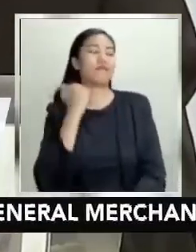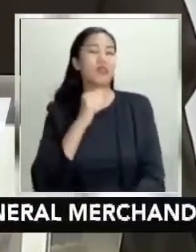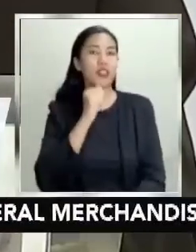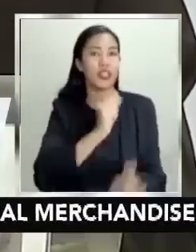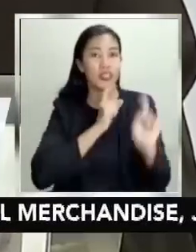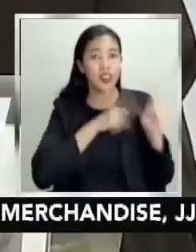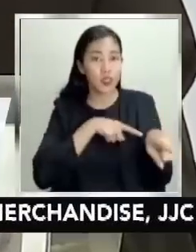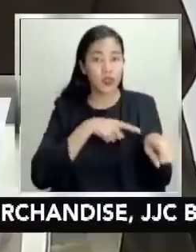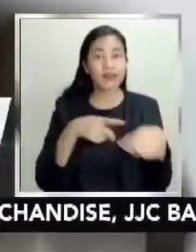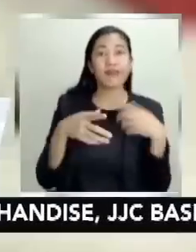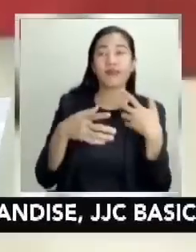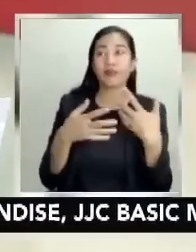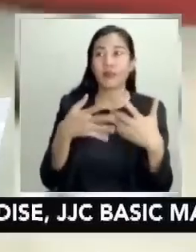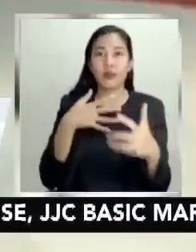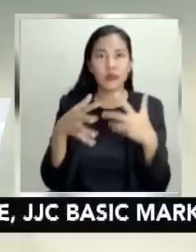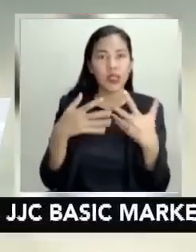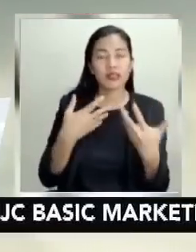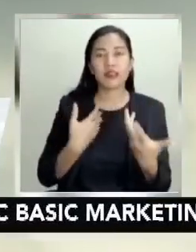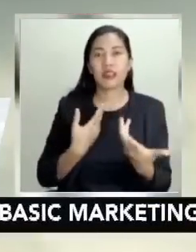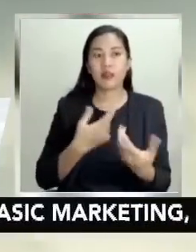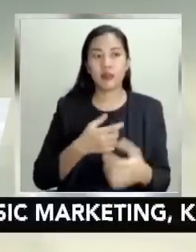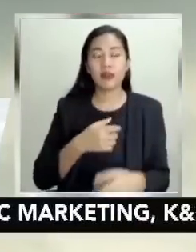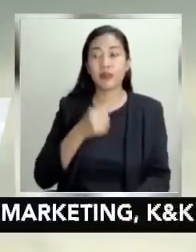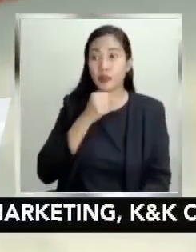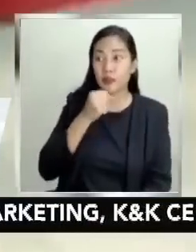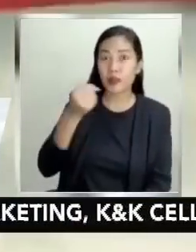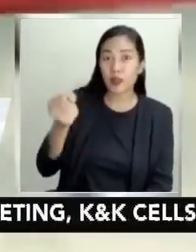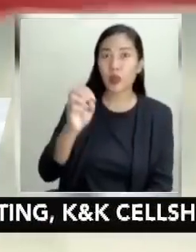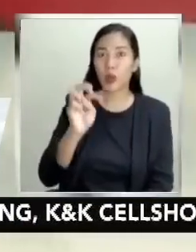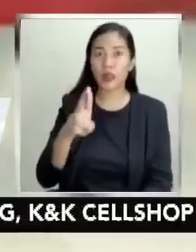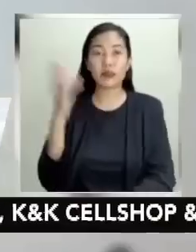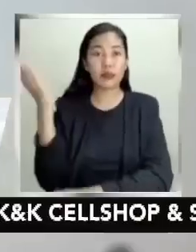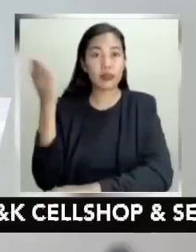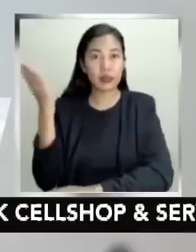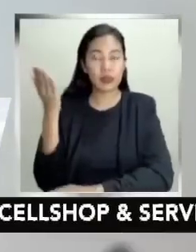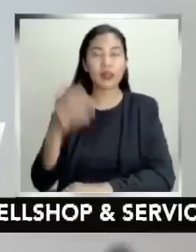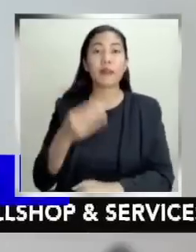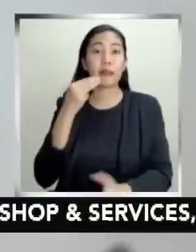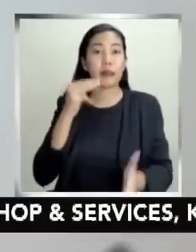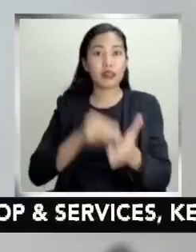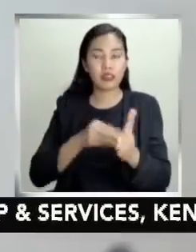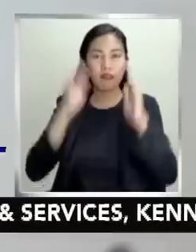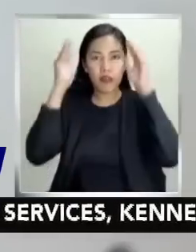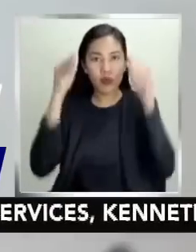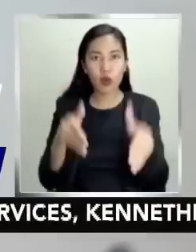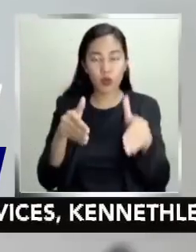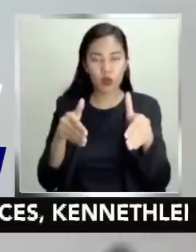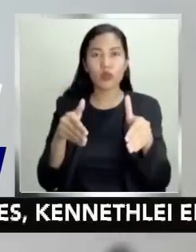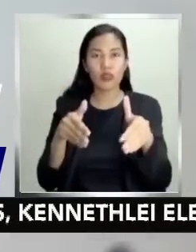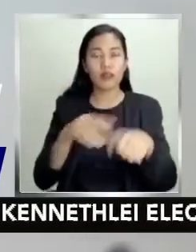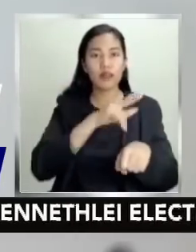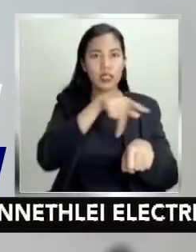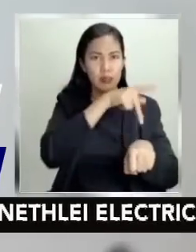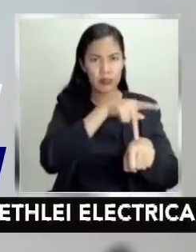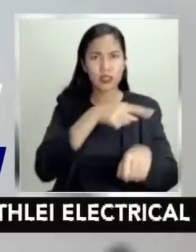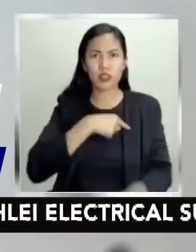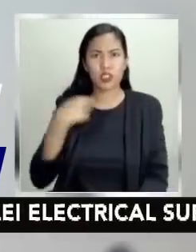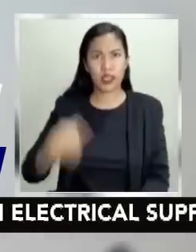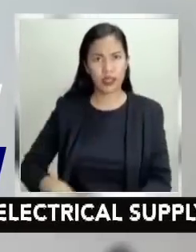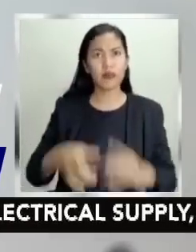speech, pagkakaibigan ng Pilipinas at China lang ang mensahe niya. Philippines and China have been friends